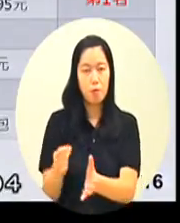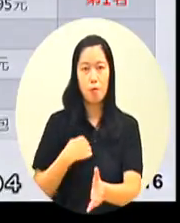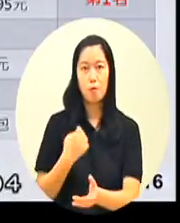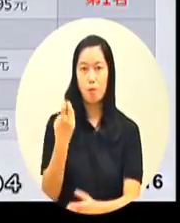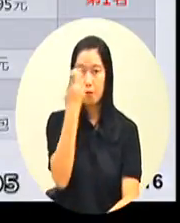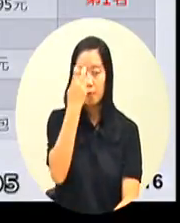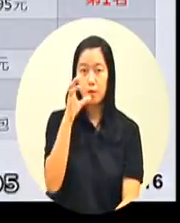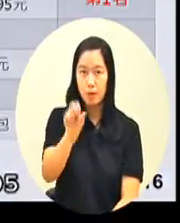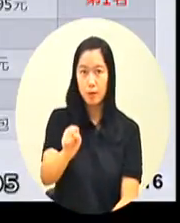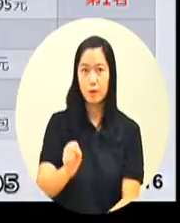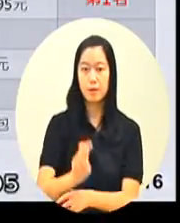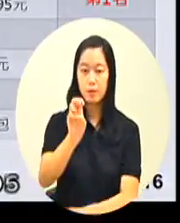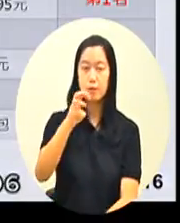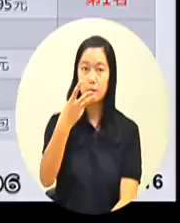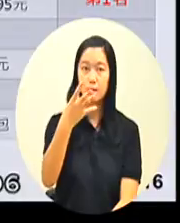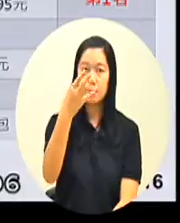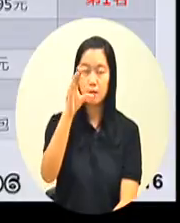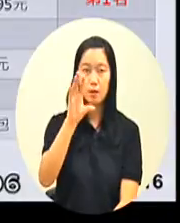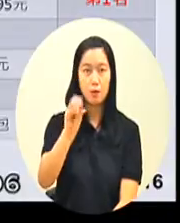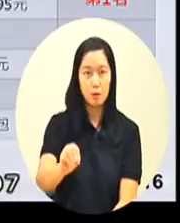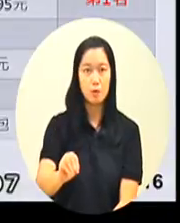了23万多公升